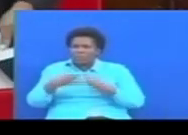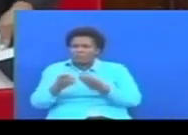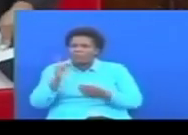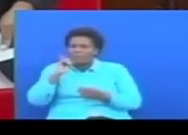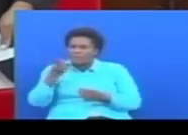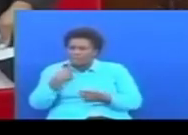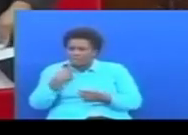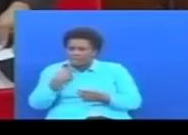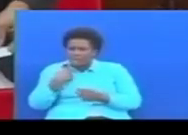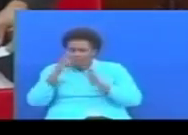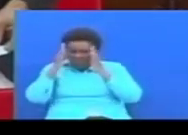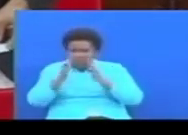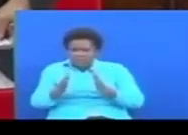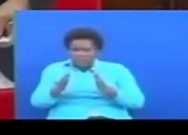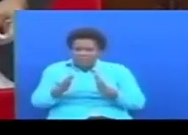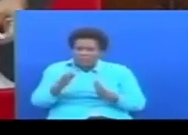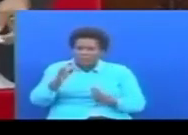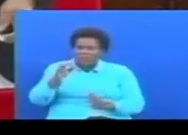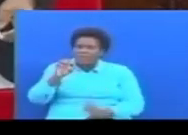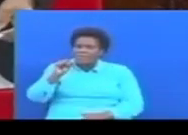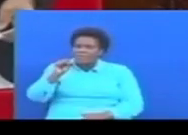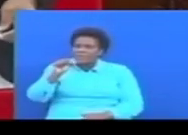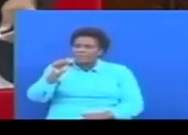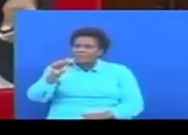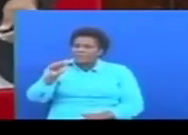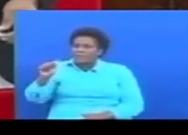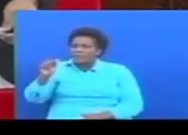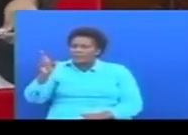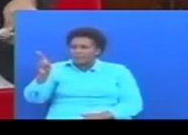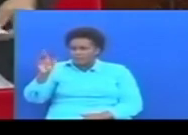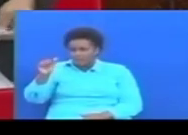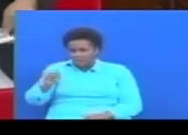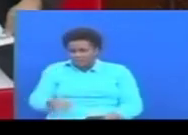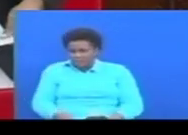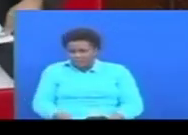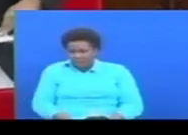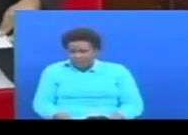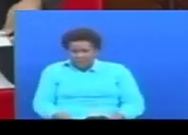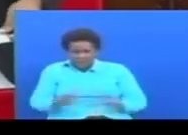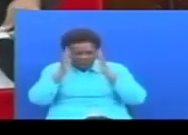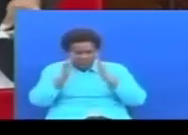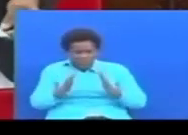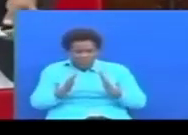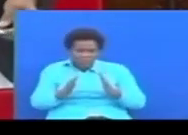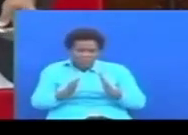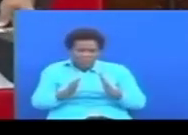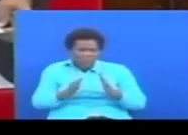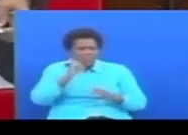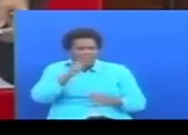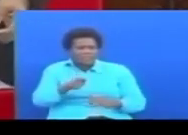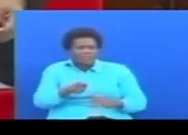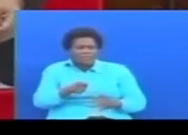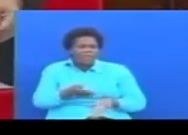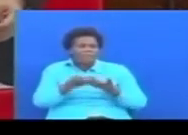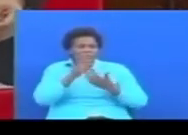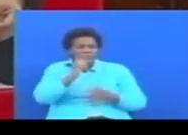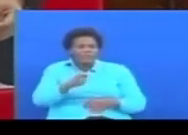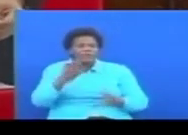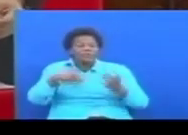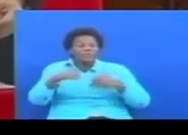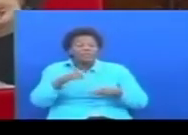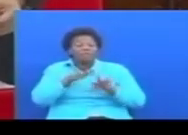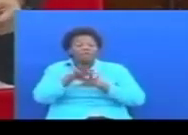na katika maelezo yetu Mheshimiwa Naibu Spika ulionyesha kuhitaji ufafanuzi wa ziada